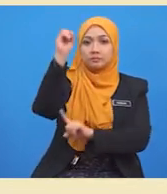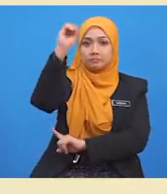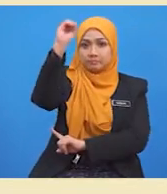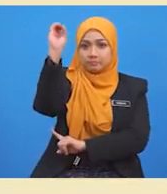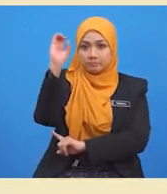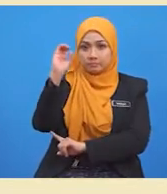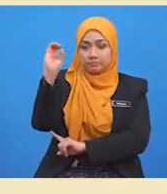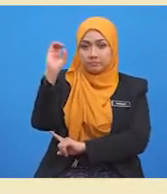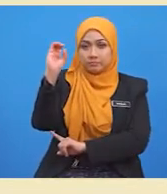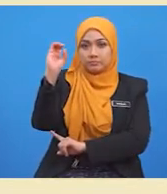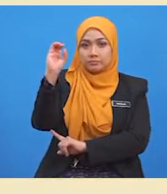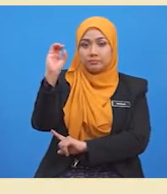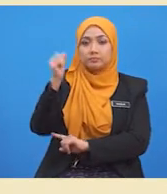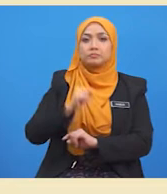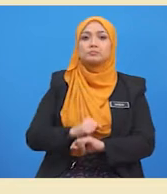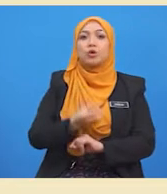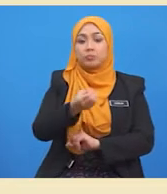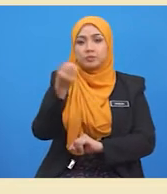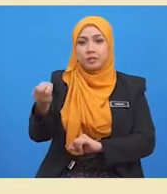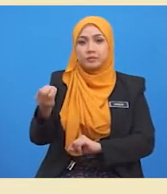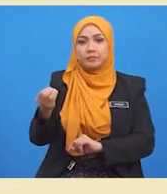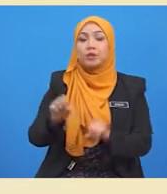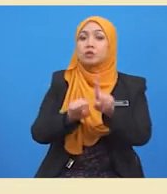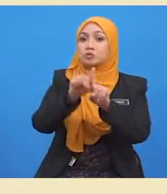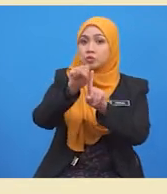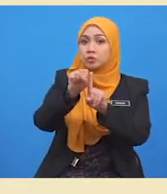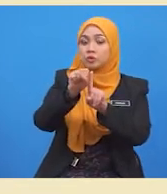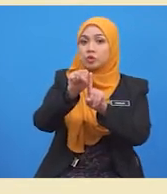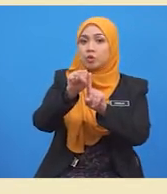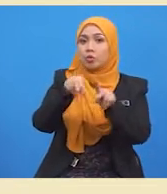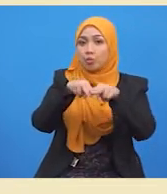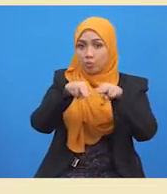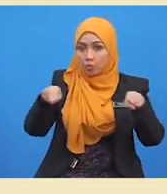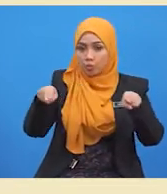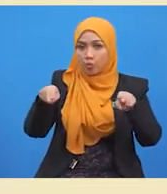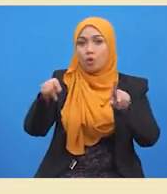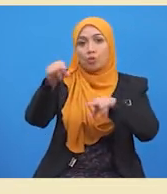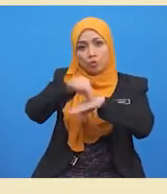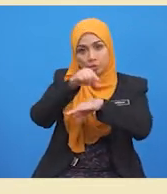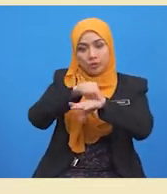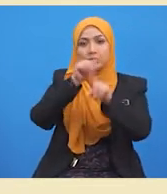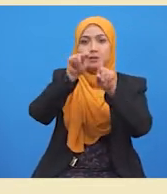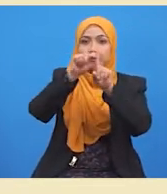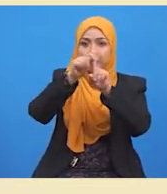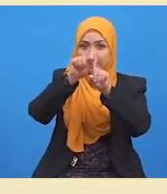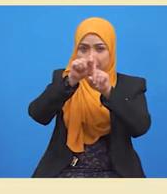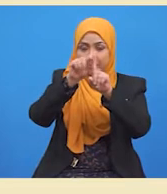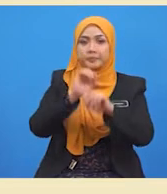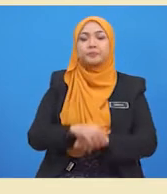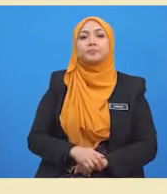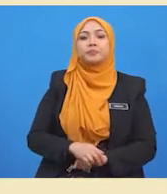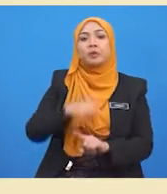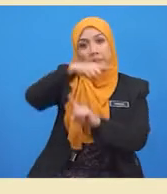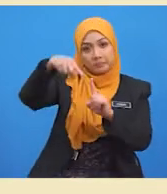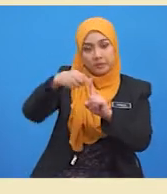Hai objek pedal gas dan cecak akan mengembang